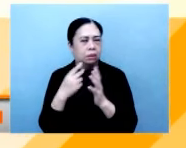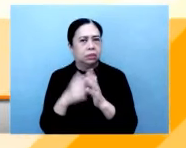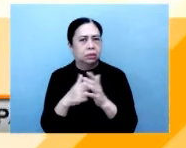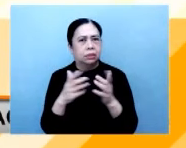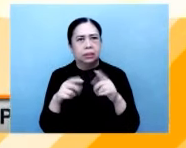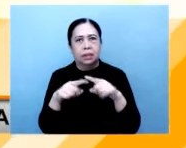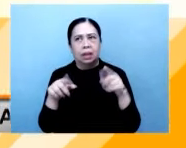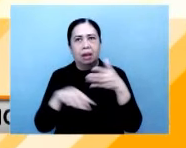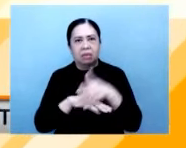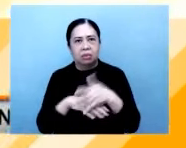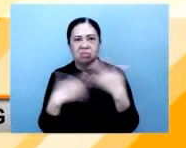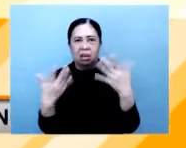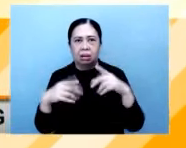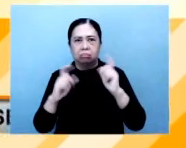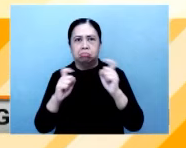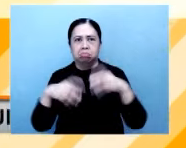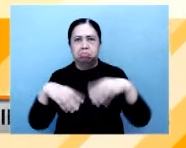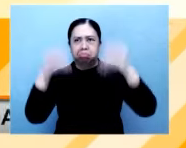na ulit. Bigla ang mga